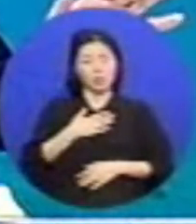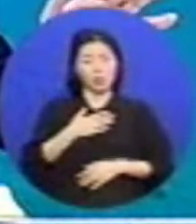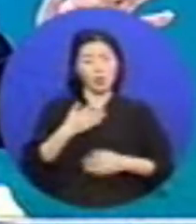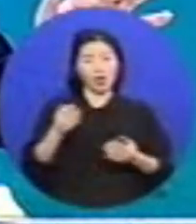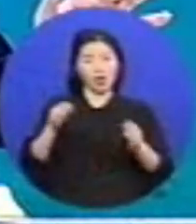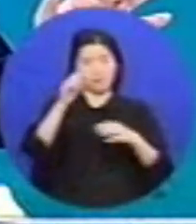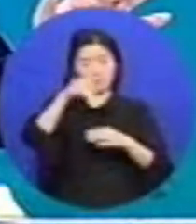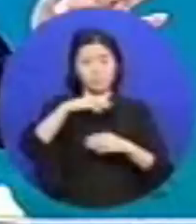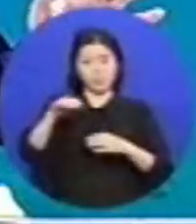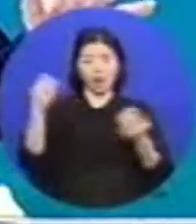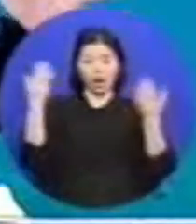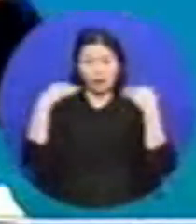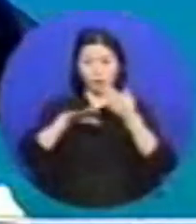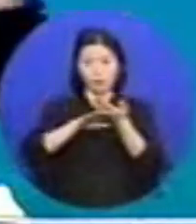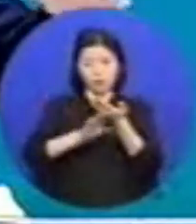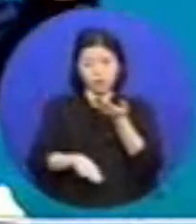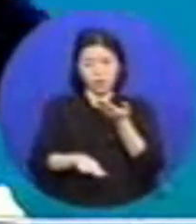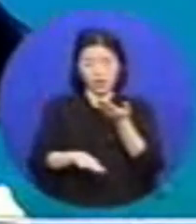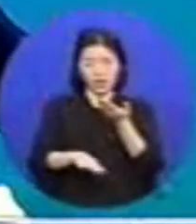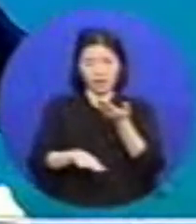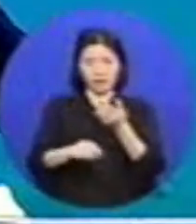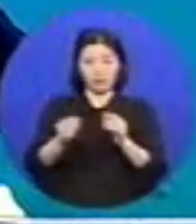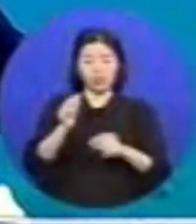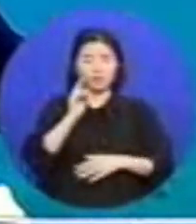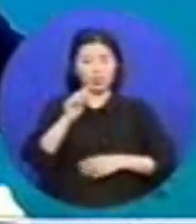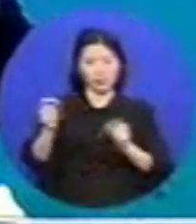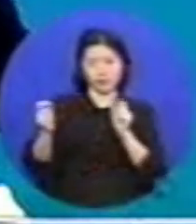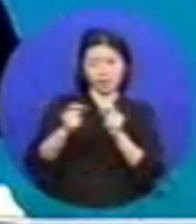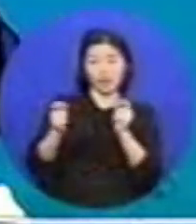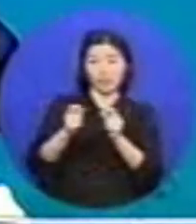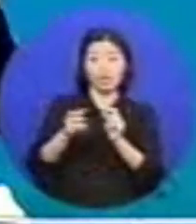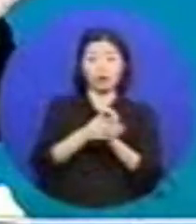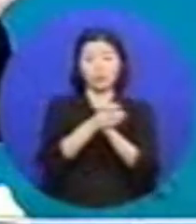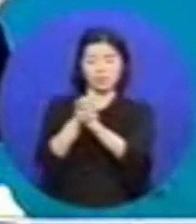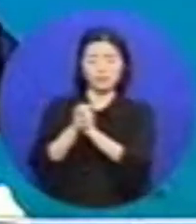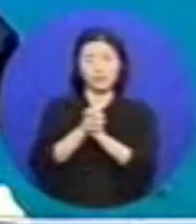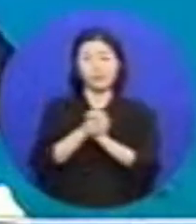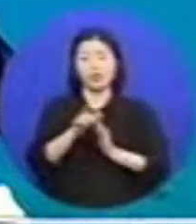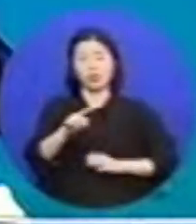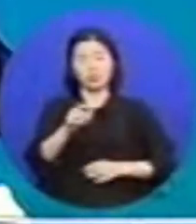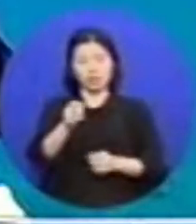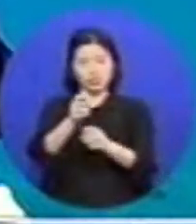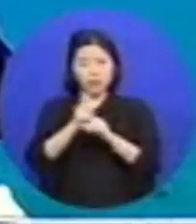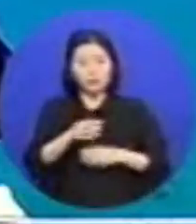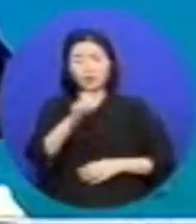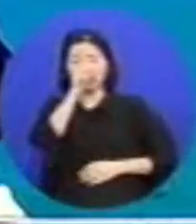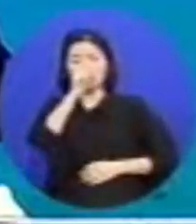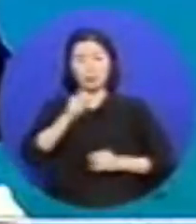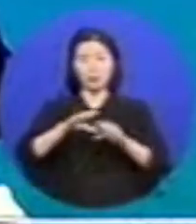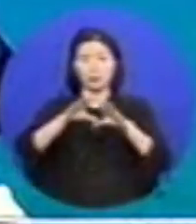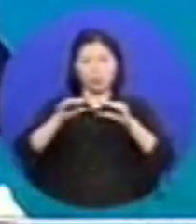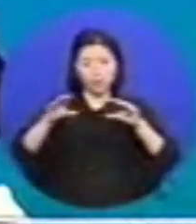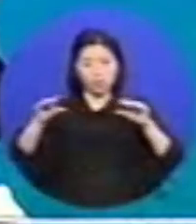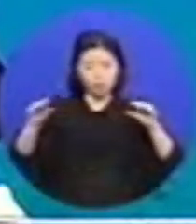밑에 후배시라 너무 가까이 지내는데 그렇게 성격이 좋고 온유하고